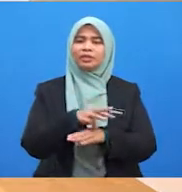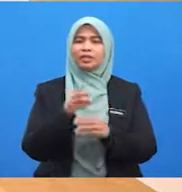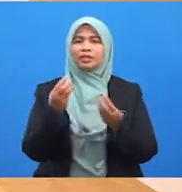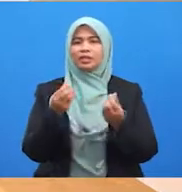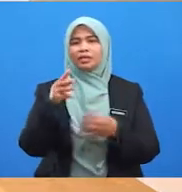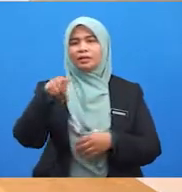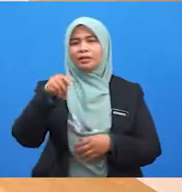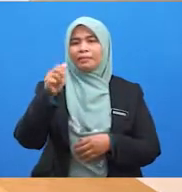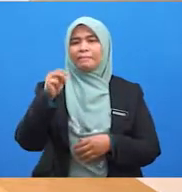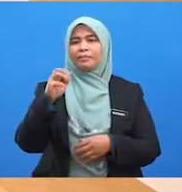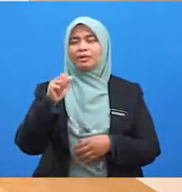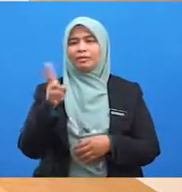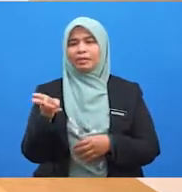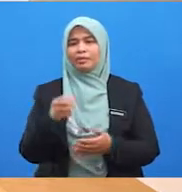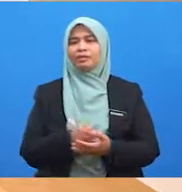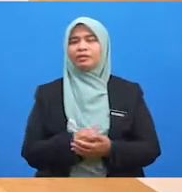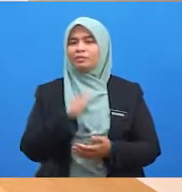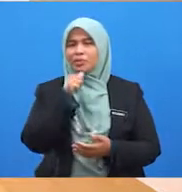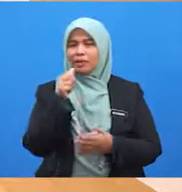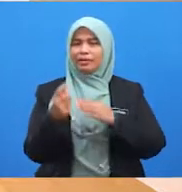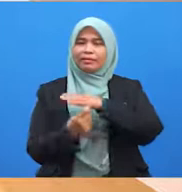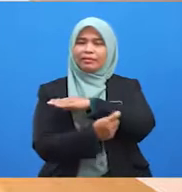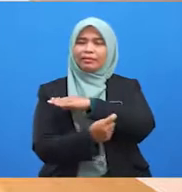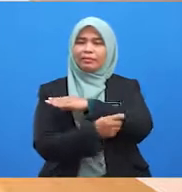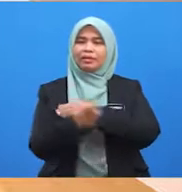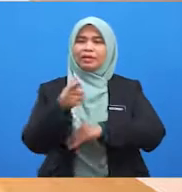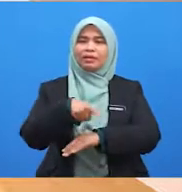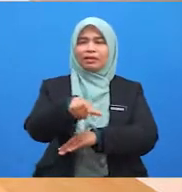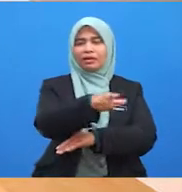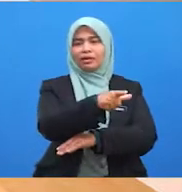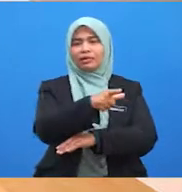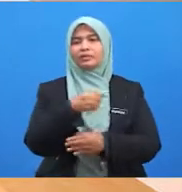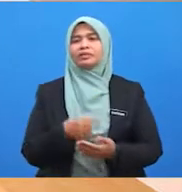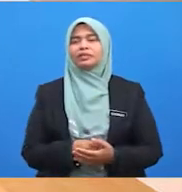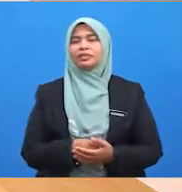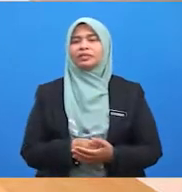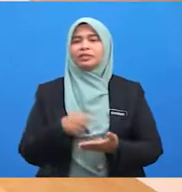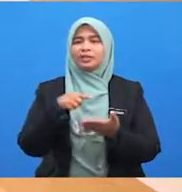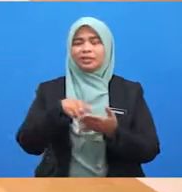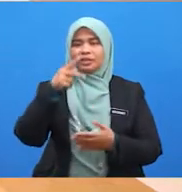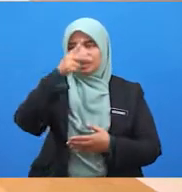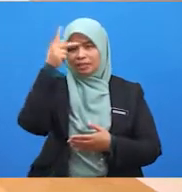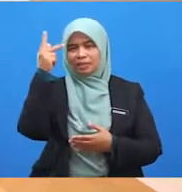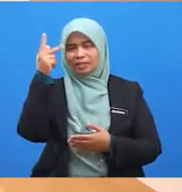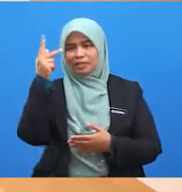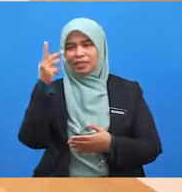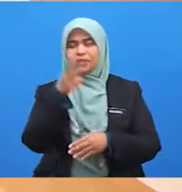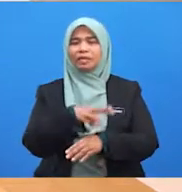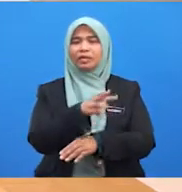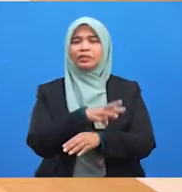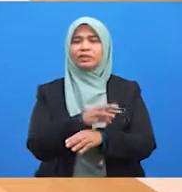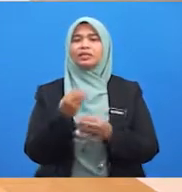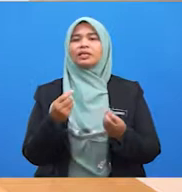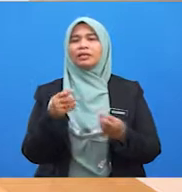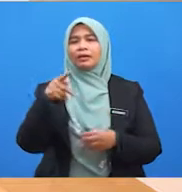kawasan pinggir laut? Hal ini demikian kerana struktur tanah di kawasan tanah pamar lebih